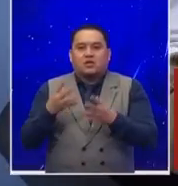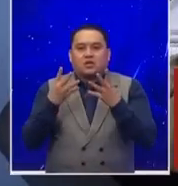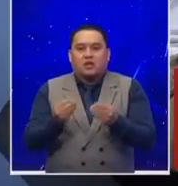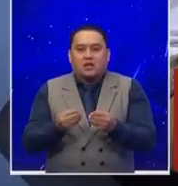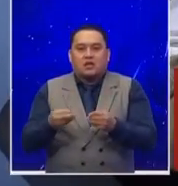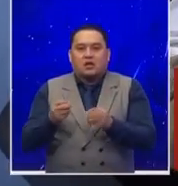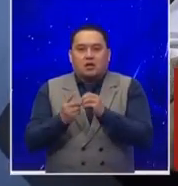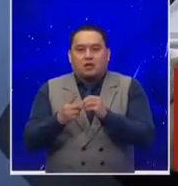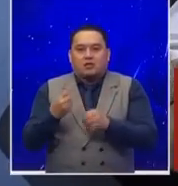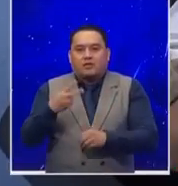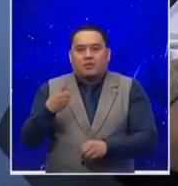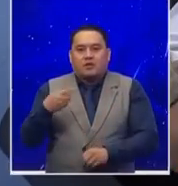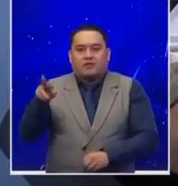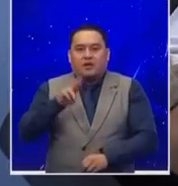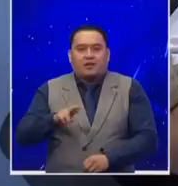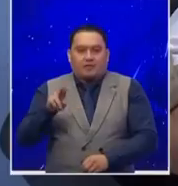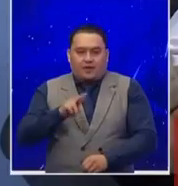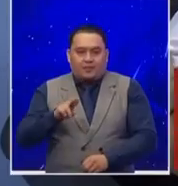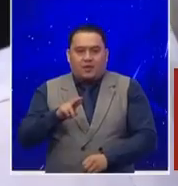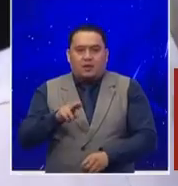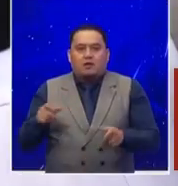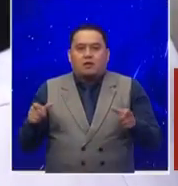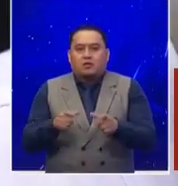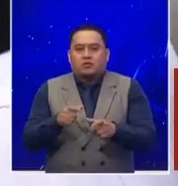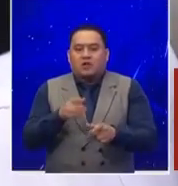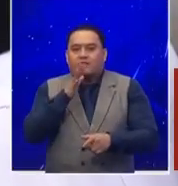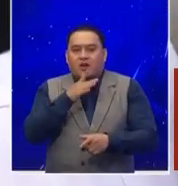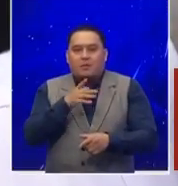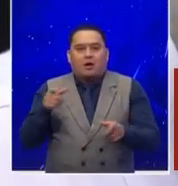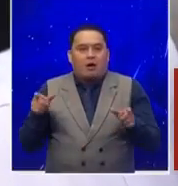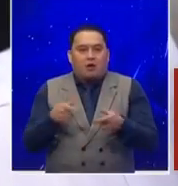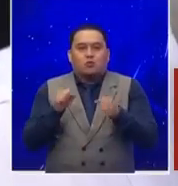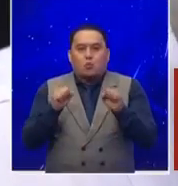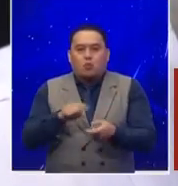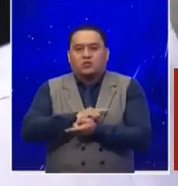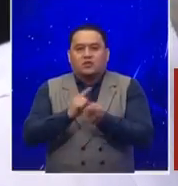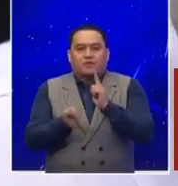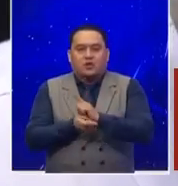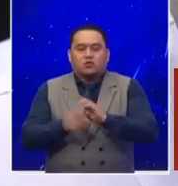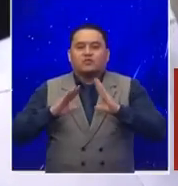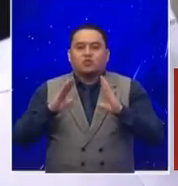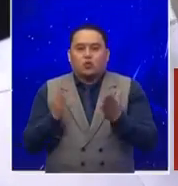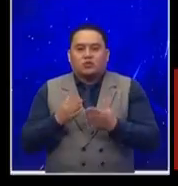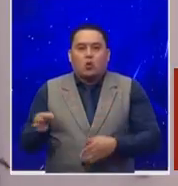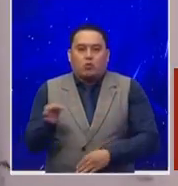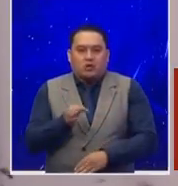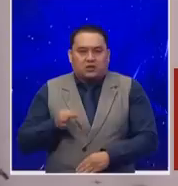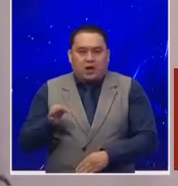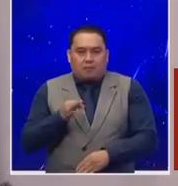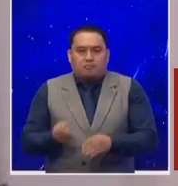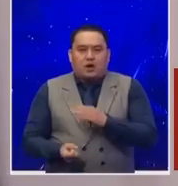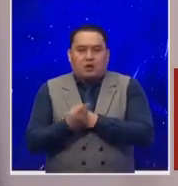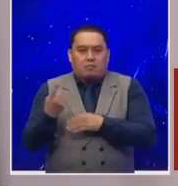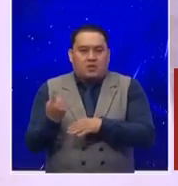с 11 по 21 января. Режим, сроки и ограничения могут меняться в связи с эпидситуацией в области. При